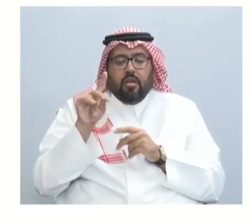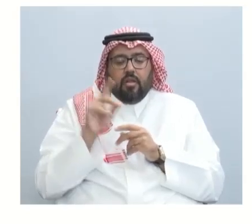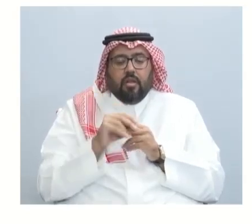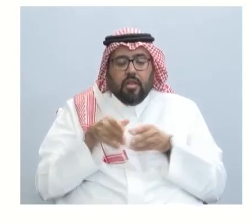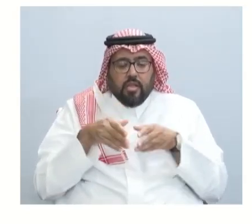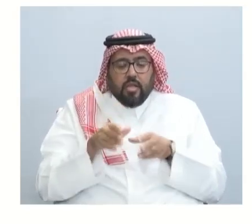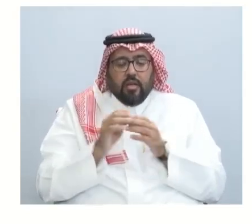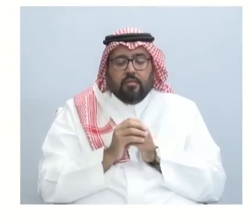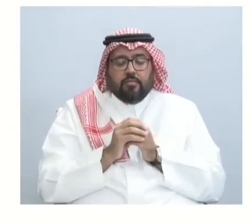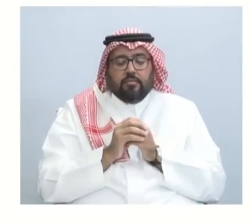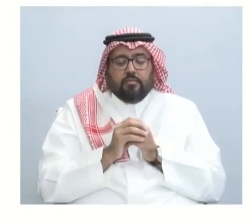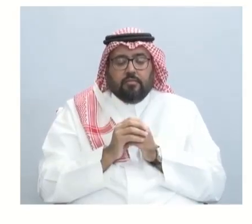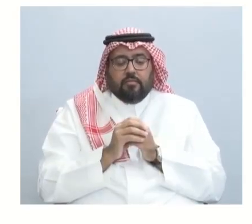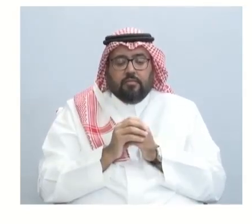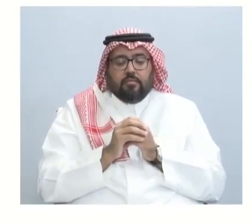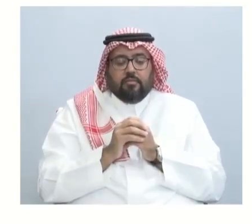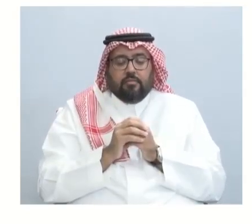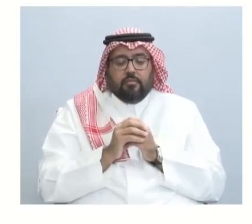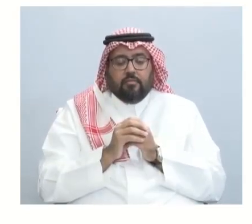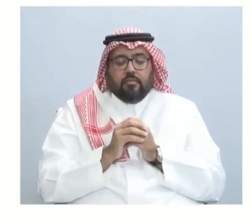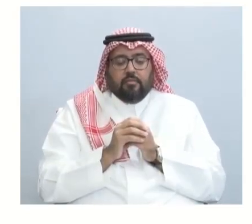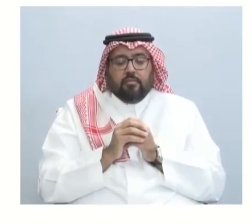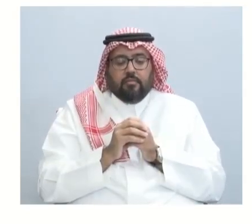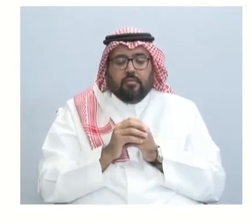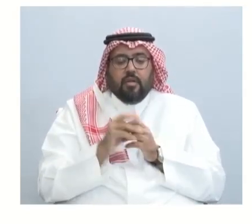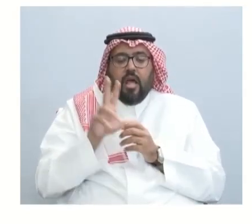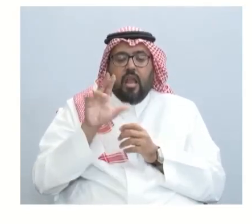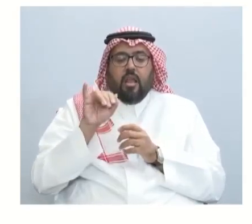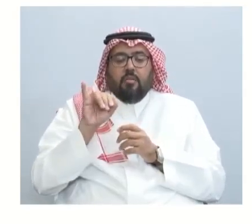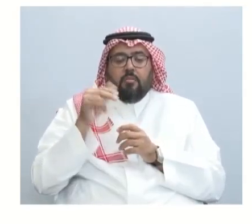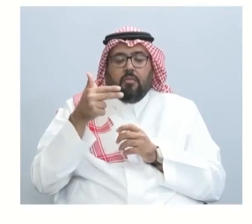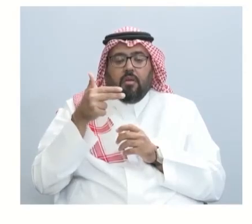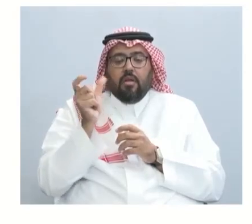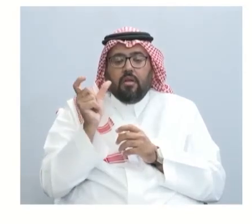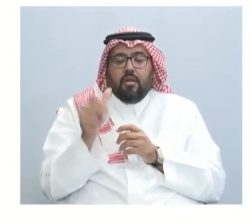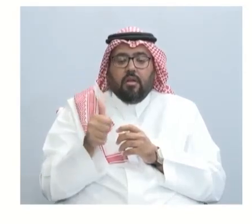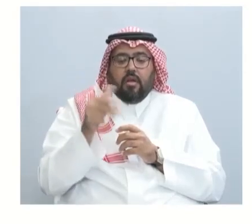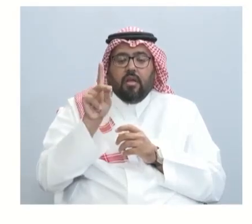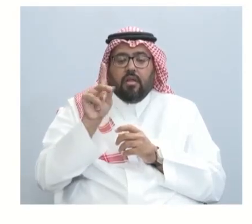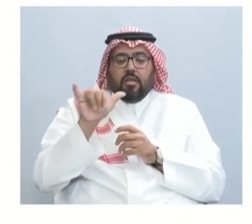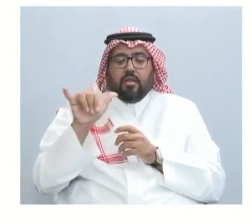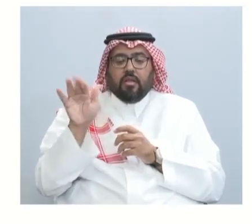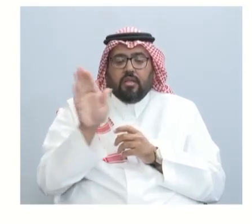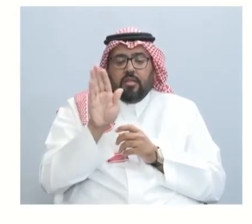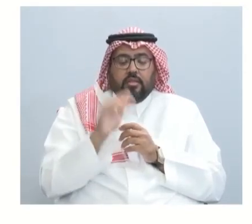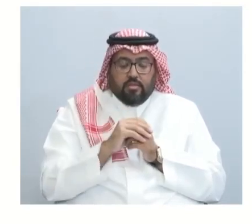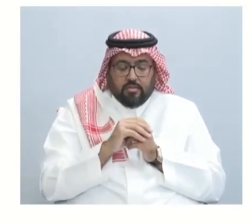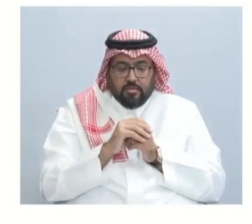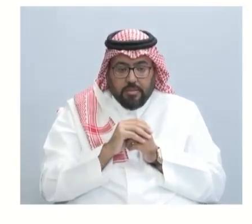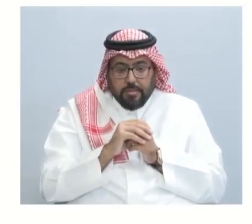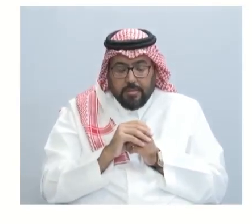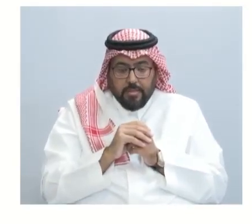الطريقه التاليه هي طريقه المغناطيس نحن نستخدم اداه